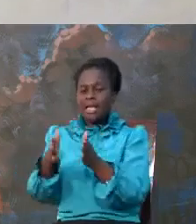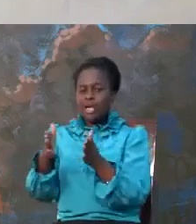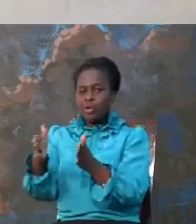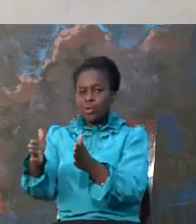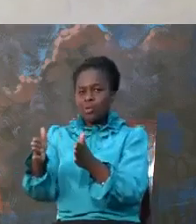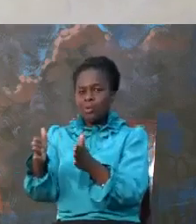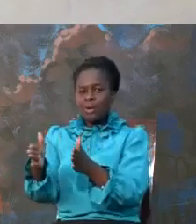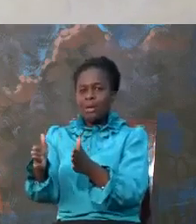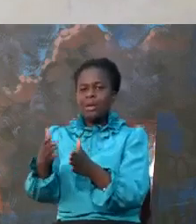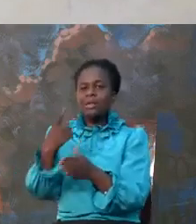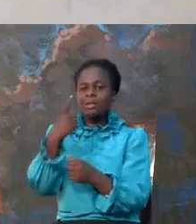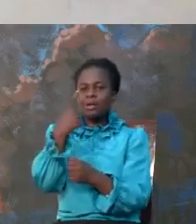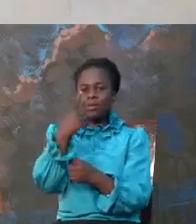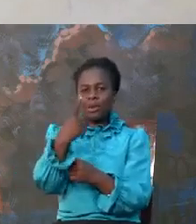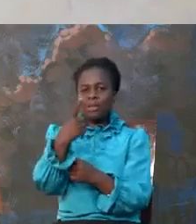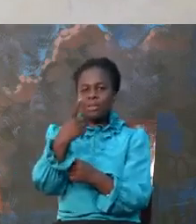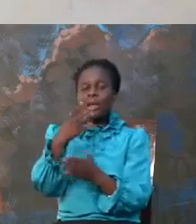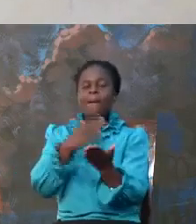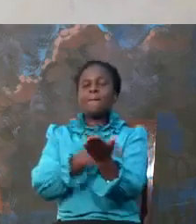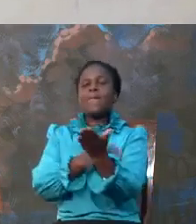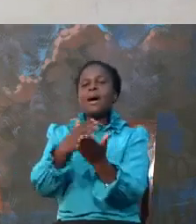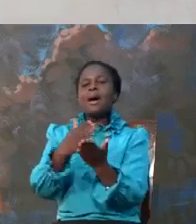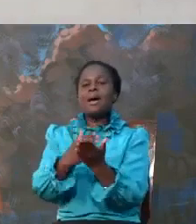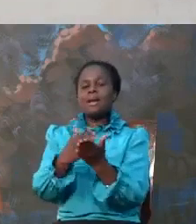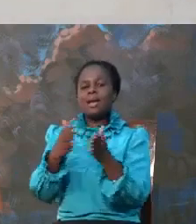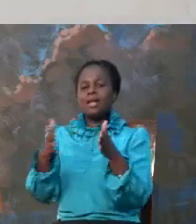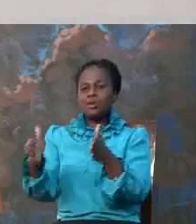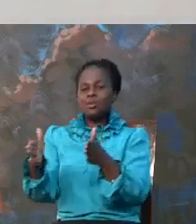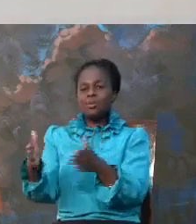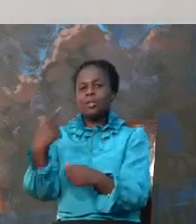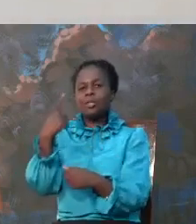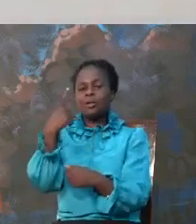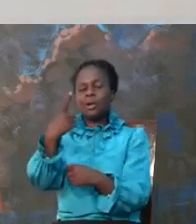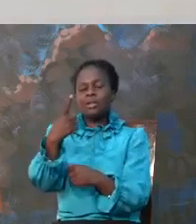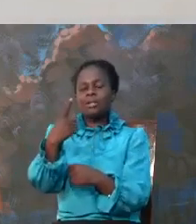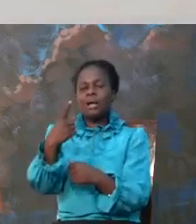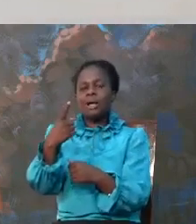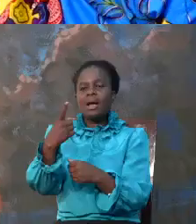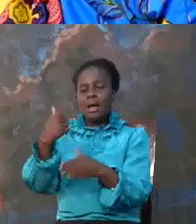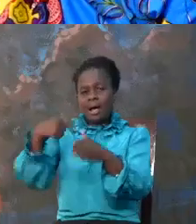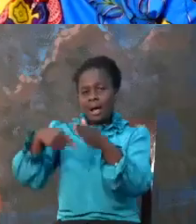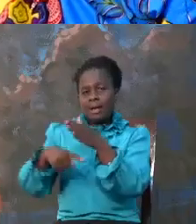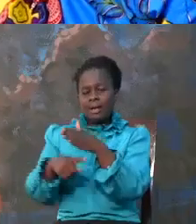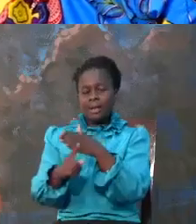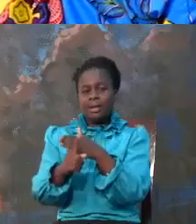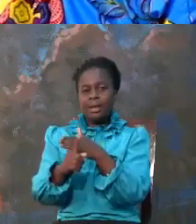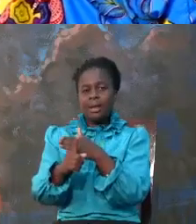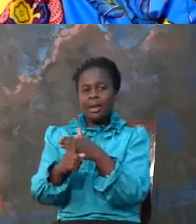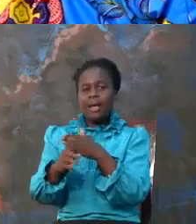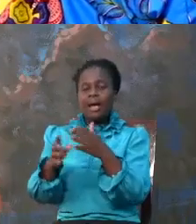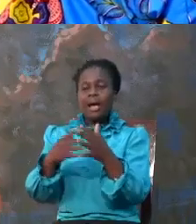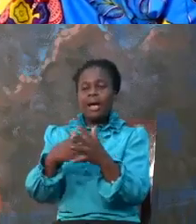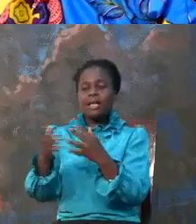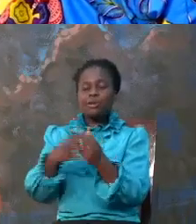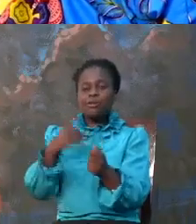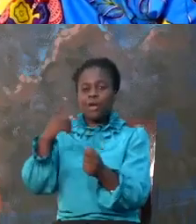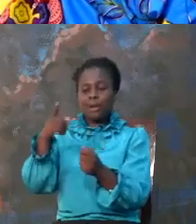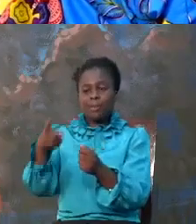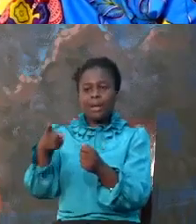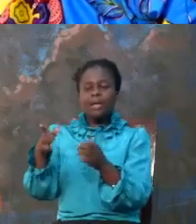kwanza. Baada ya chumba cha kwanza akiingia pale, anachokifanya anachokifanya chumba cha